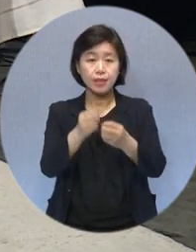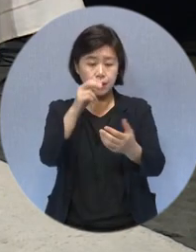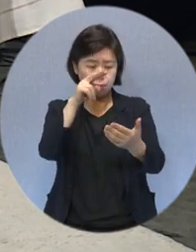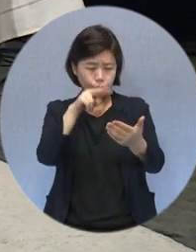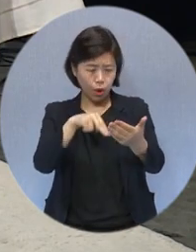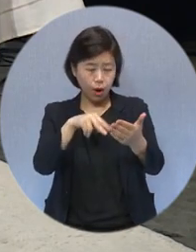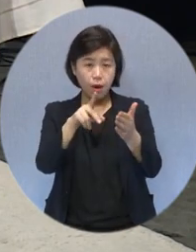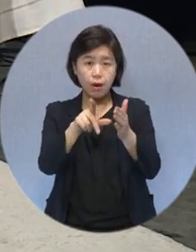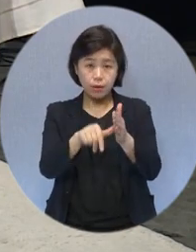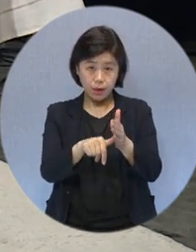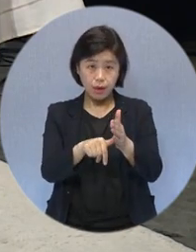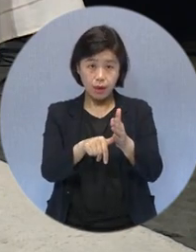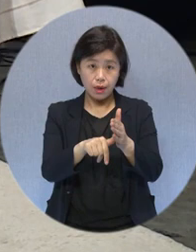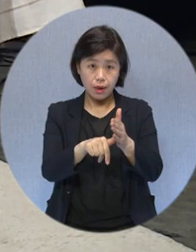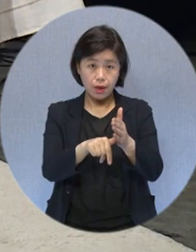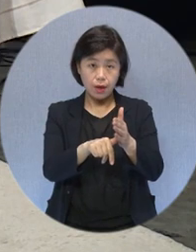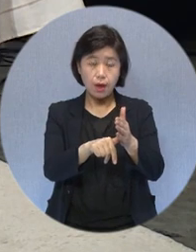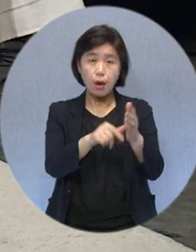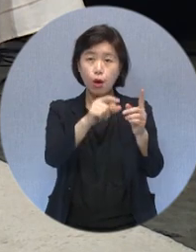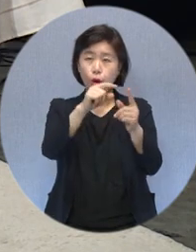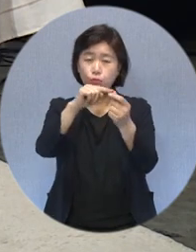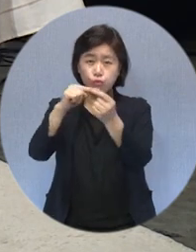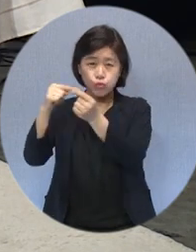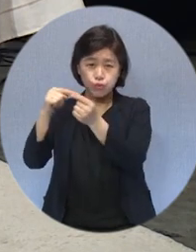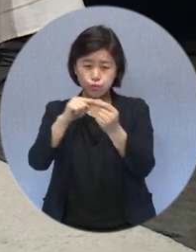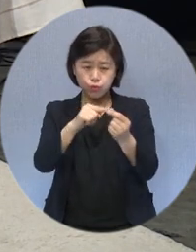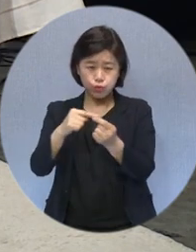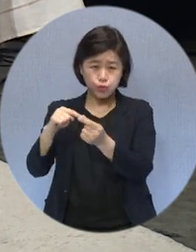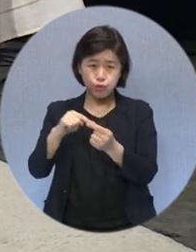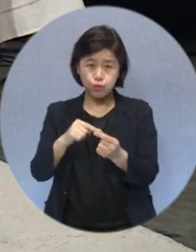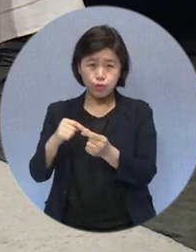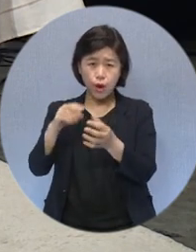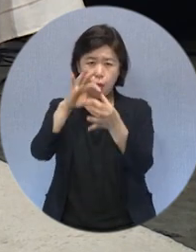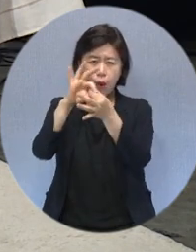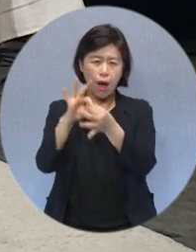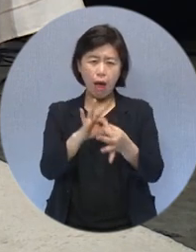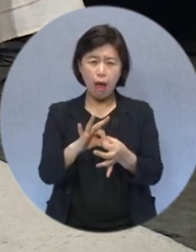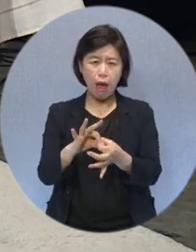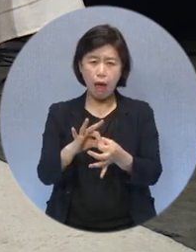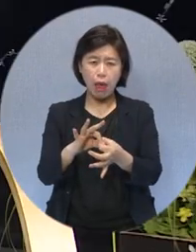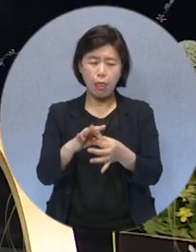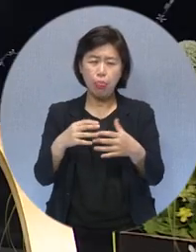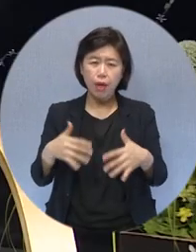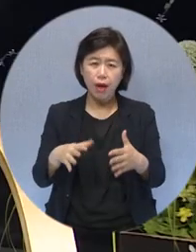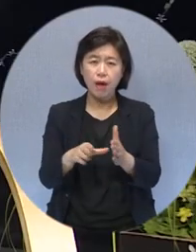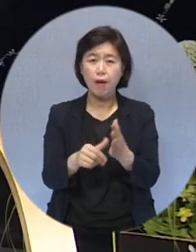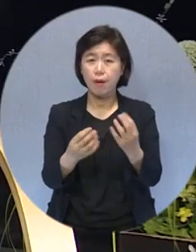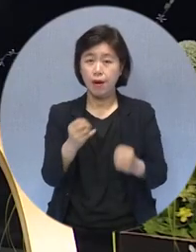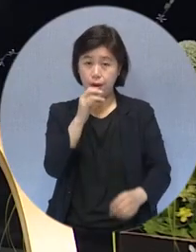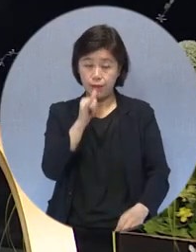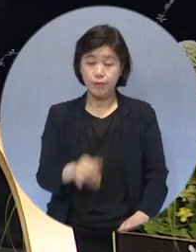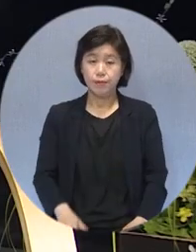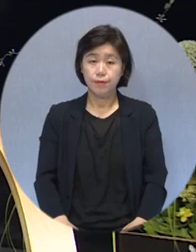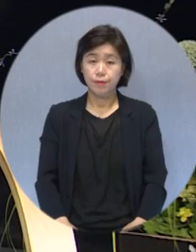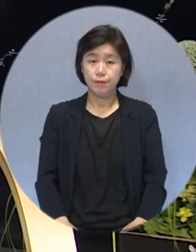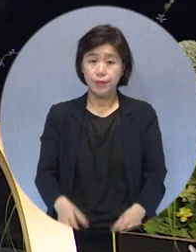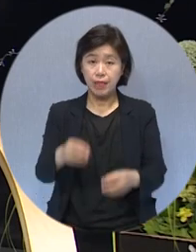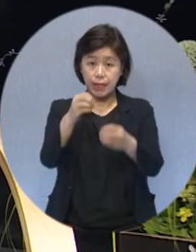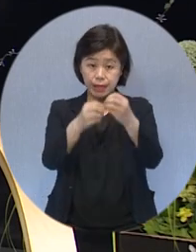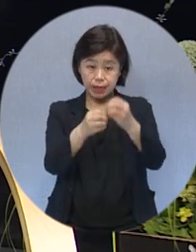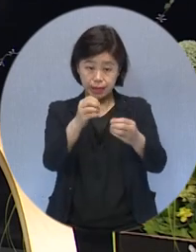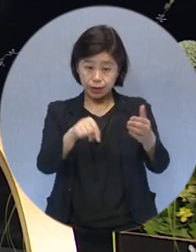시어들과 문맥이 유기성이 떨어져서 깊이가 얇은 작품일 때가 많습니다. 시에서 추구하고자 하는